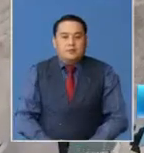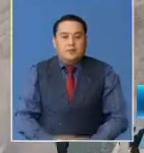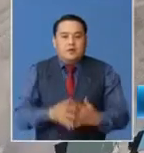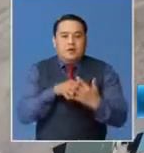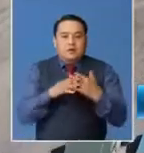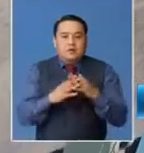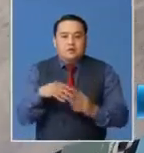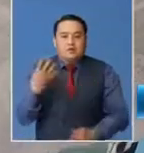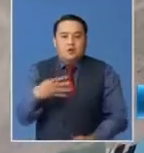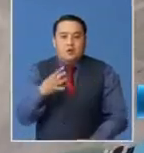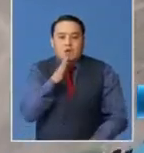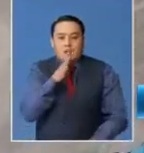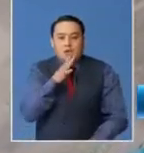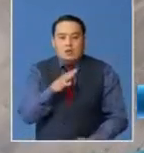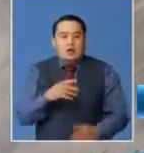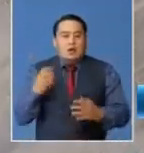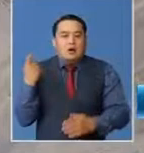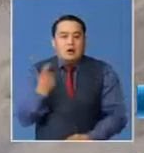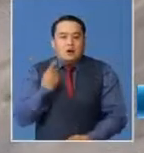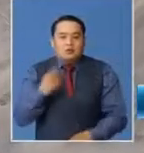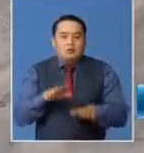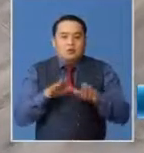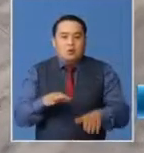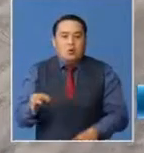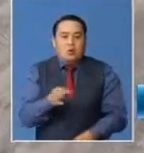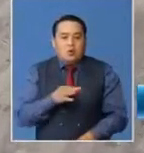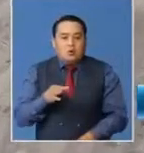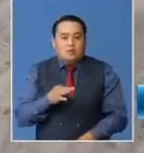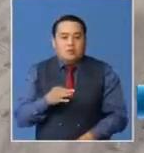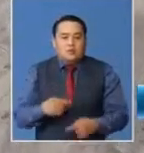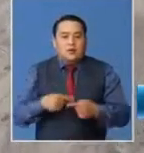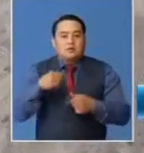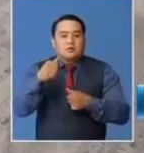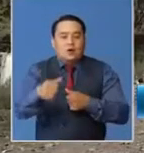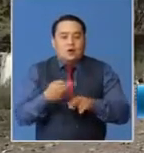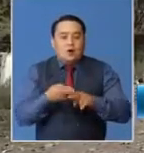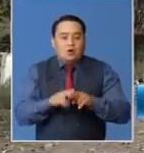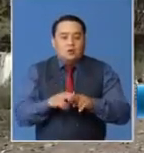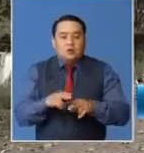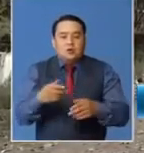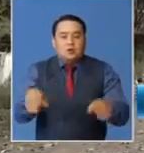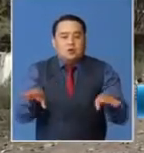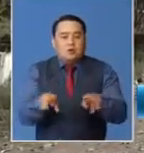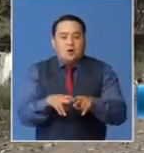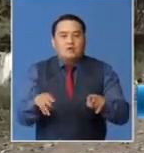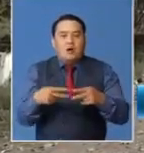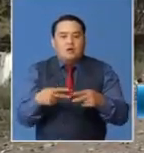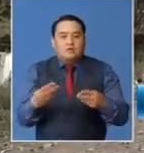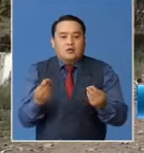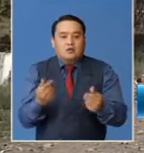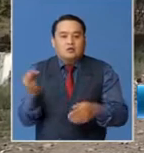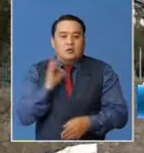Колхоз «40 лет октября» был передовым хозяйством не только в области, но и за ее пределами. Он не имел себе равных по финансовым